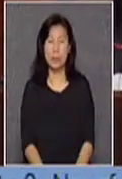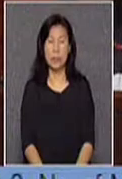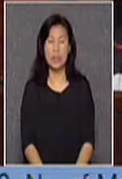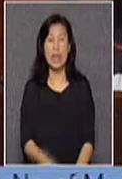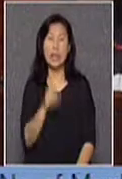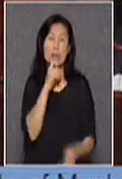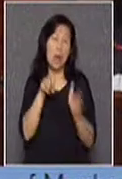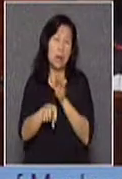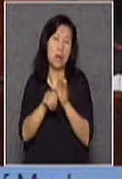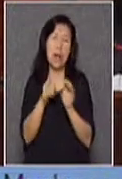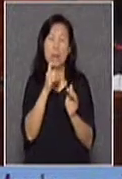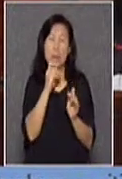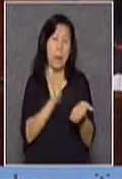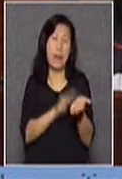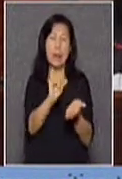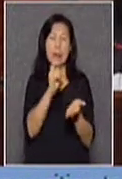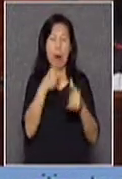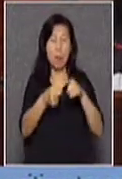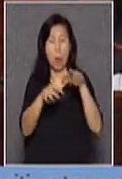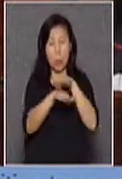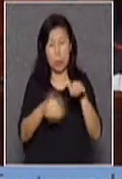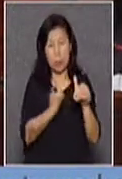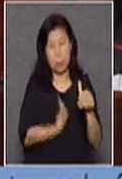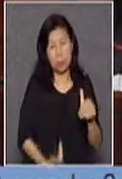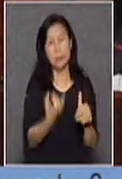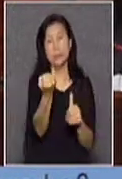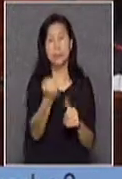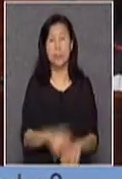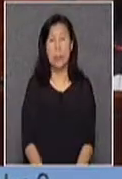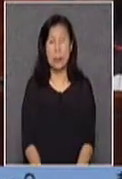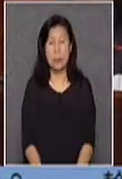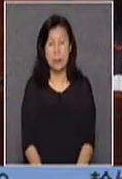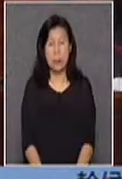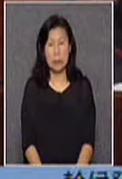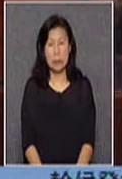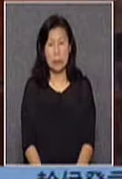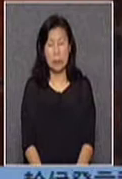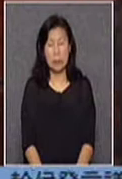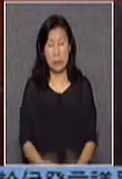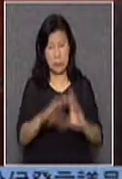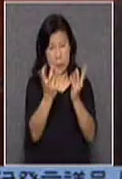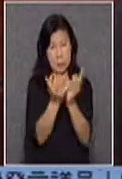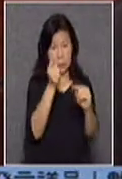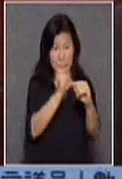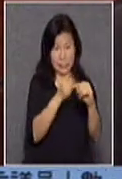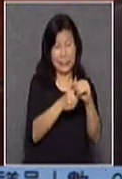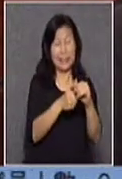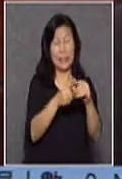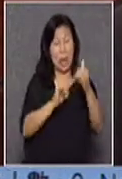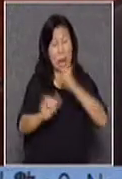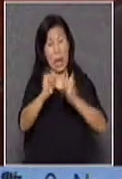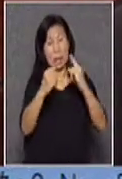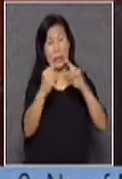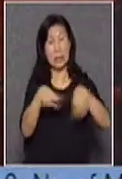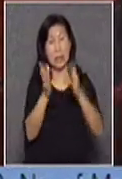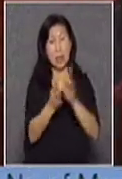咧，係唔公平，亦都唔公正，亦都對呢一班真正嘅原居民唔公道。咁所以人民力